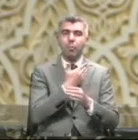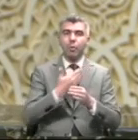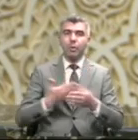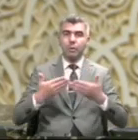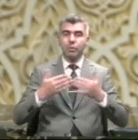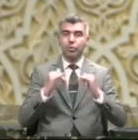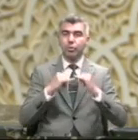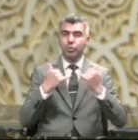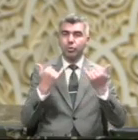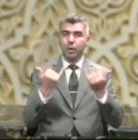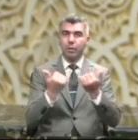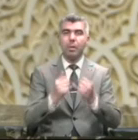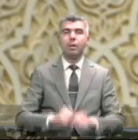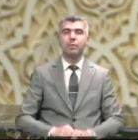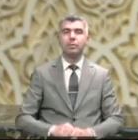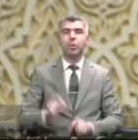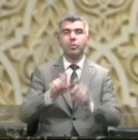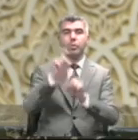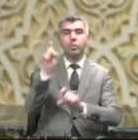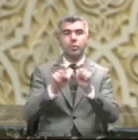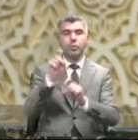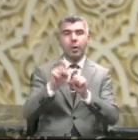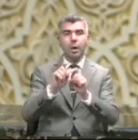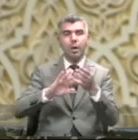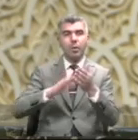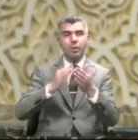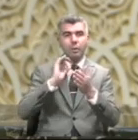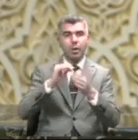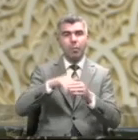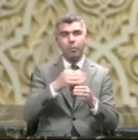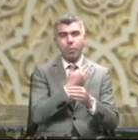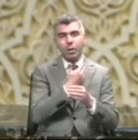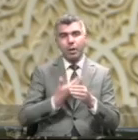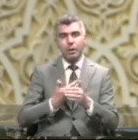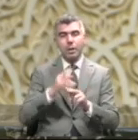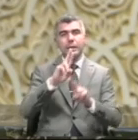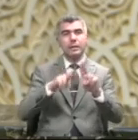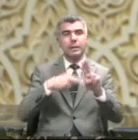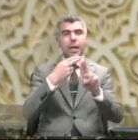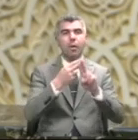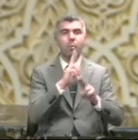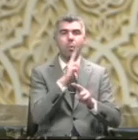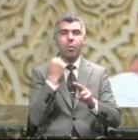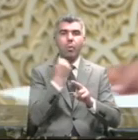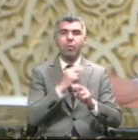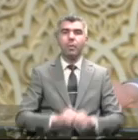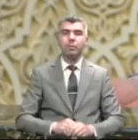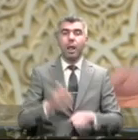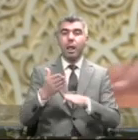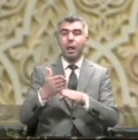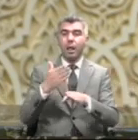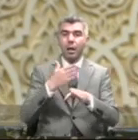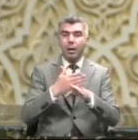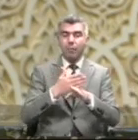هذه الجلسه لاسئله اي السيدات والساده المستشارين واجوبه الحكومه عليها وقبل تناول